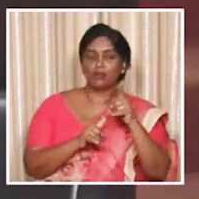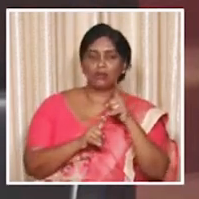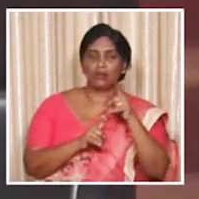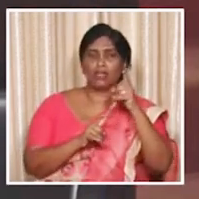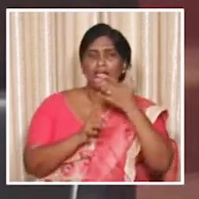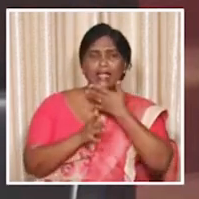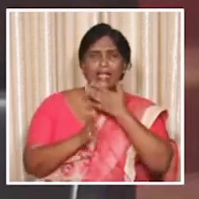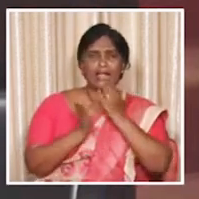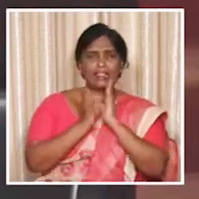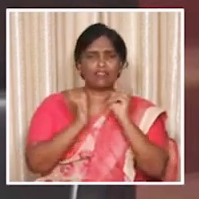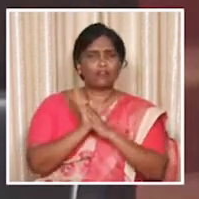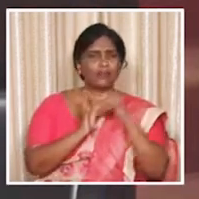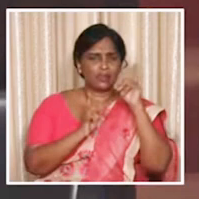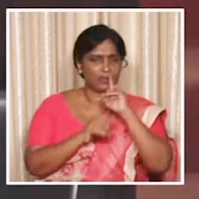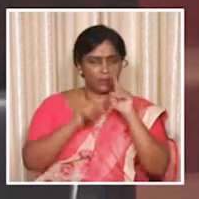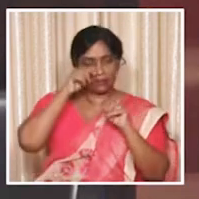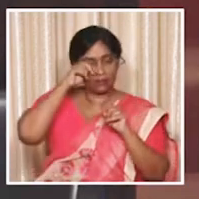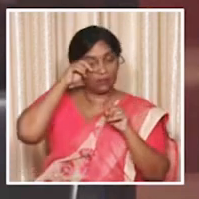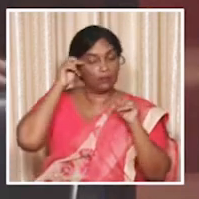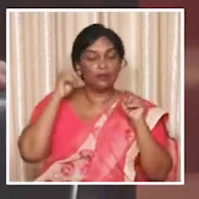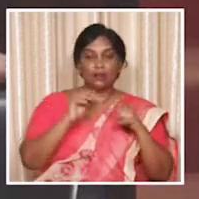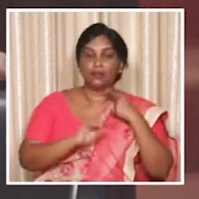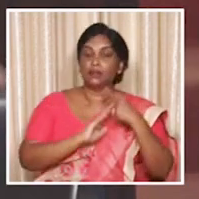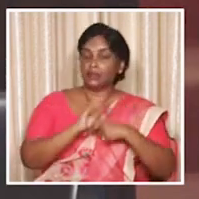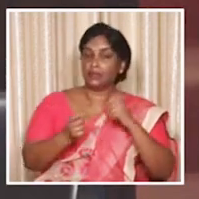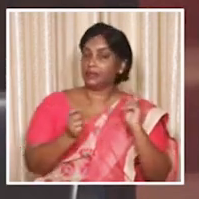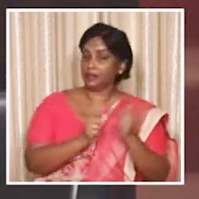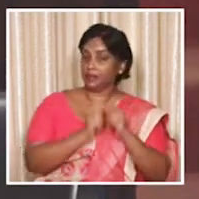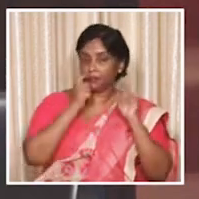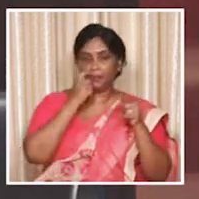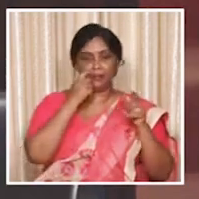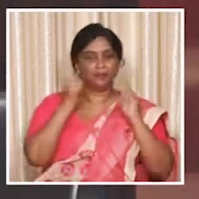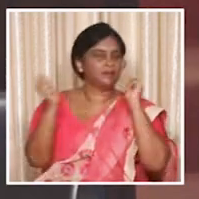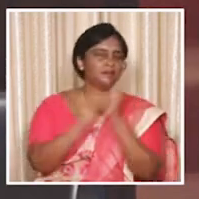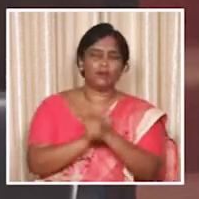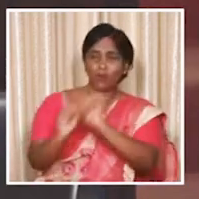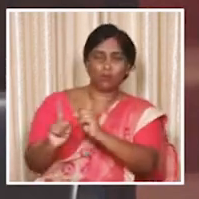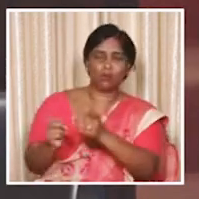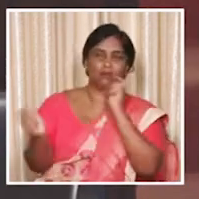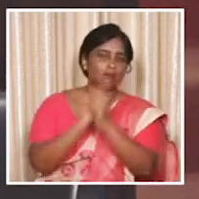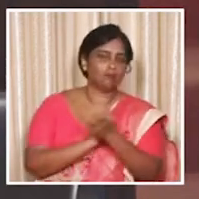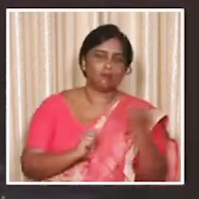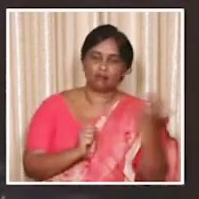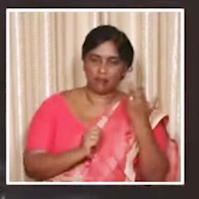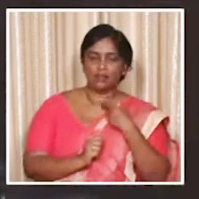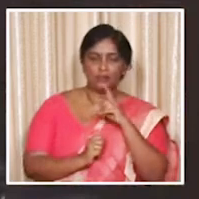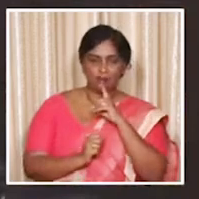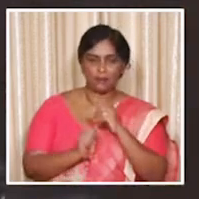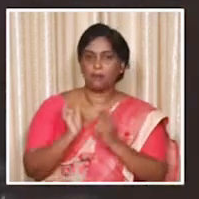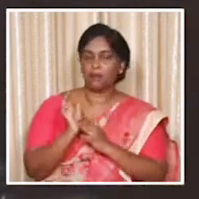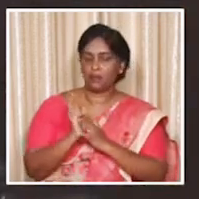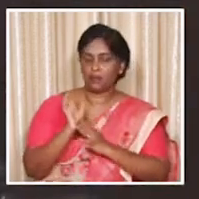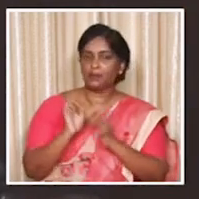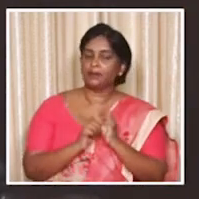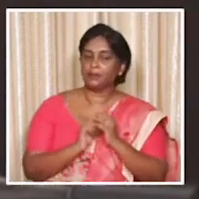කියලා එතකොට දැන් මේ ශ්‍රී ලංකා ක්‍රිකට් තියෙනකම් ඔය වෙනස්කම් වෙන්නේ නැහැ ඒකයි මම කියන්නේ හොඳයි කරු මනෝසේමතුමා